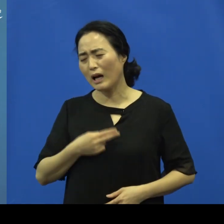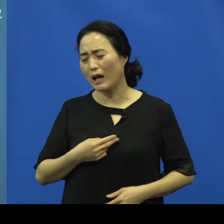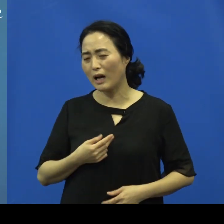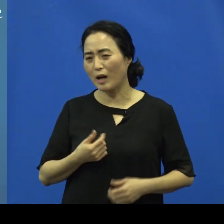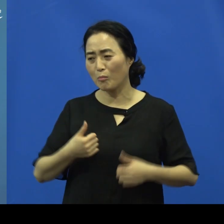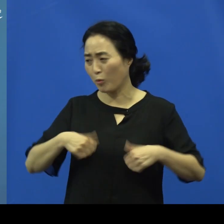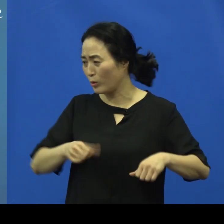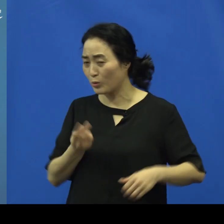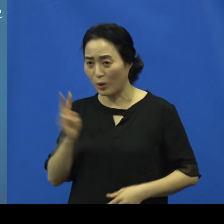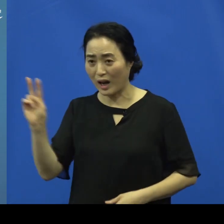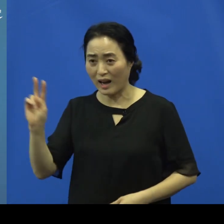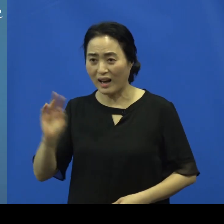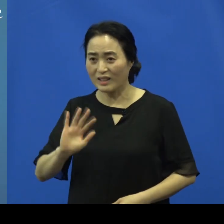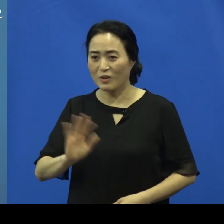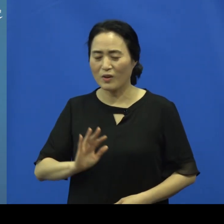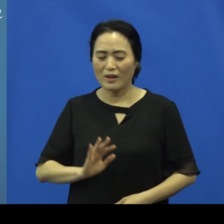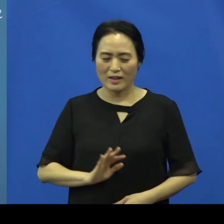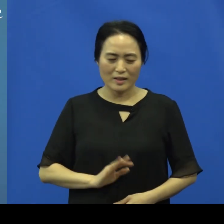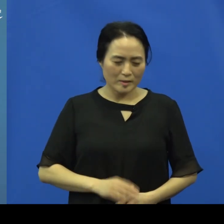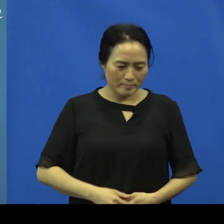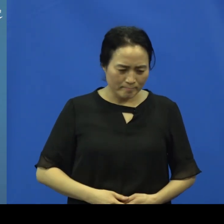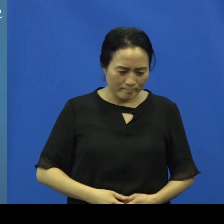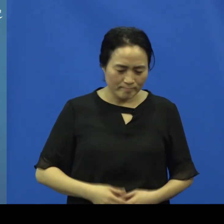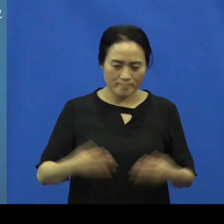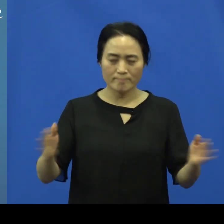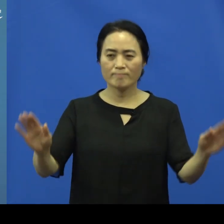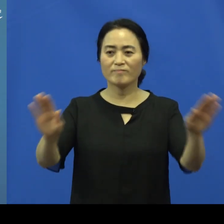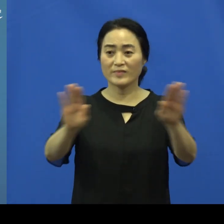그렇지 않았어요. 여러분, 문을 딱 닫고 들어가서